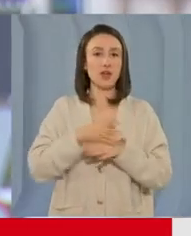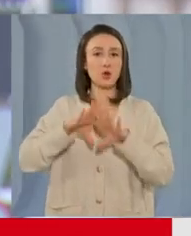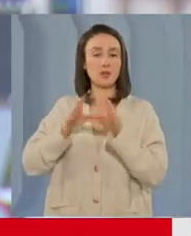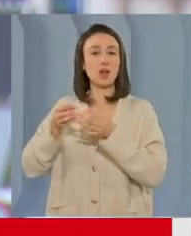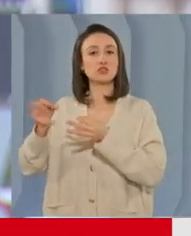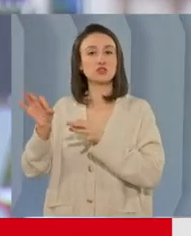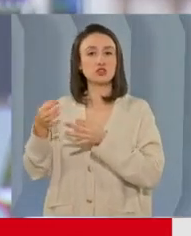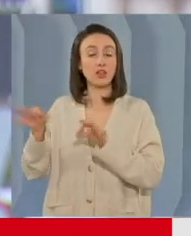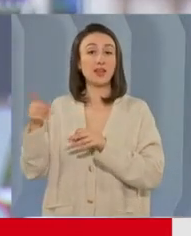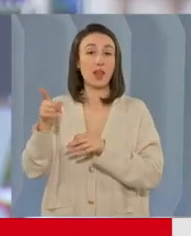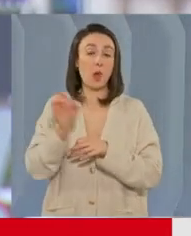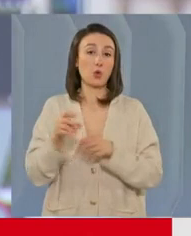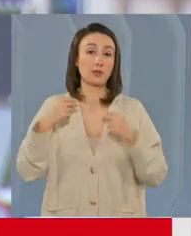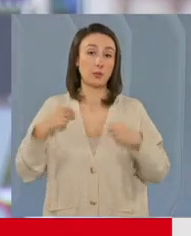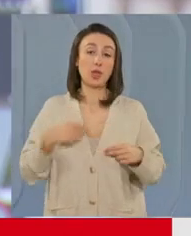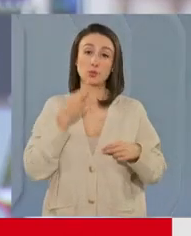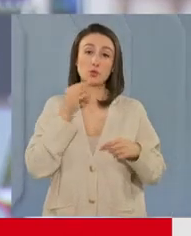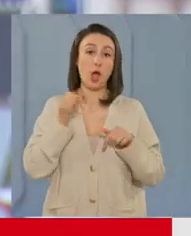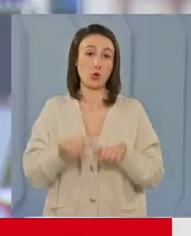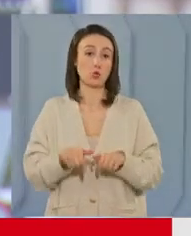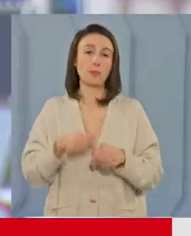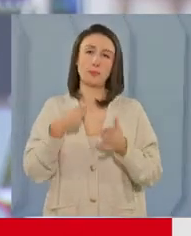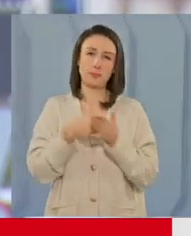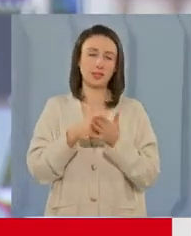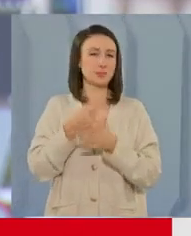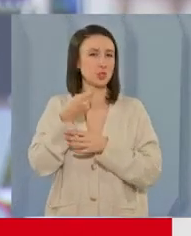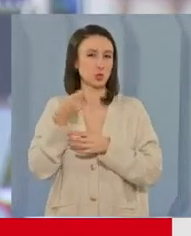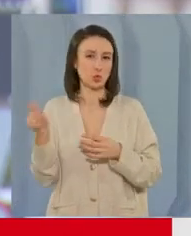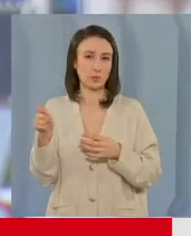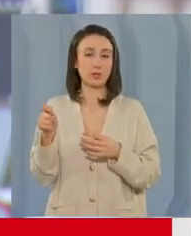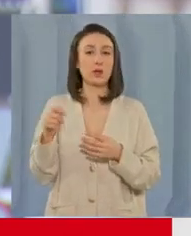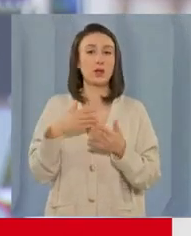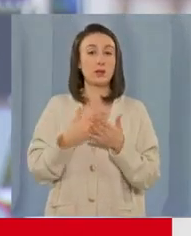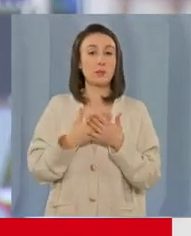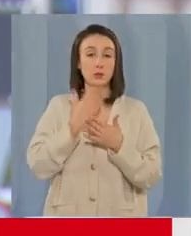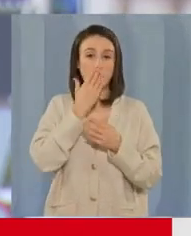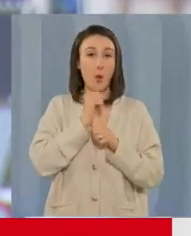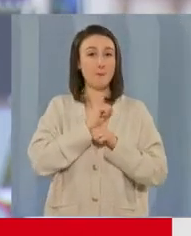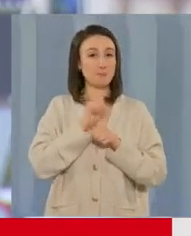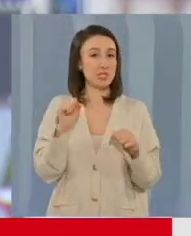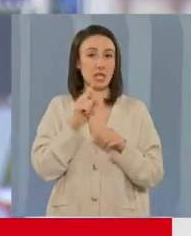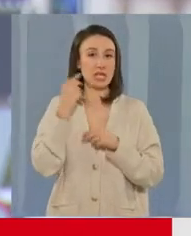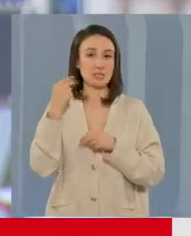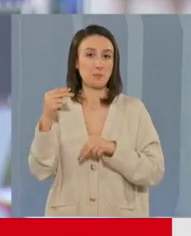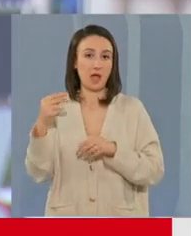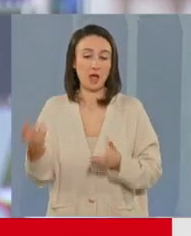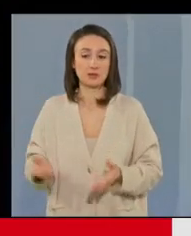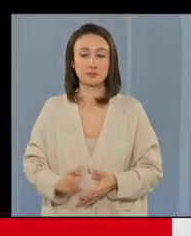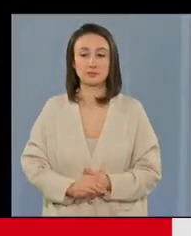Schengen. Eurodeputatul susține că, în momentul de față, plătim un preț mult prea mare față de o ambiție inexplicabilă.